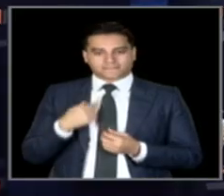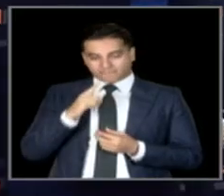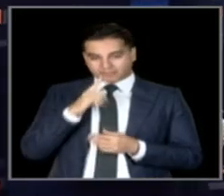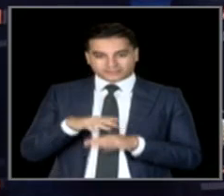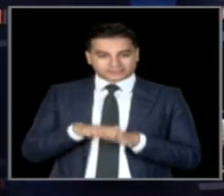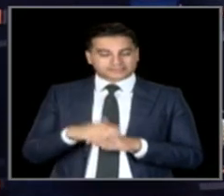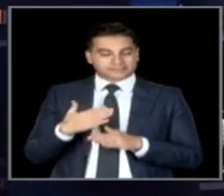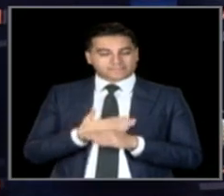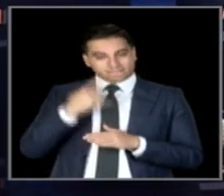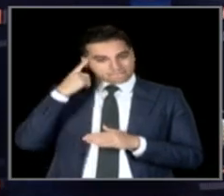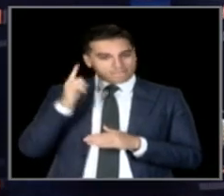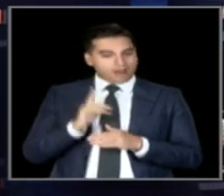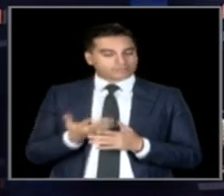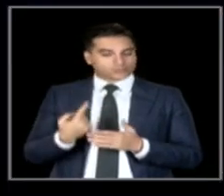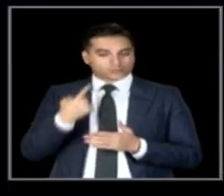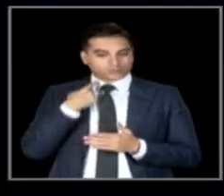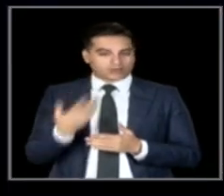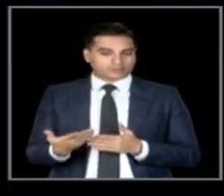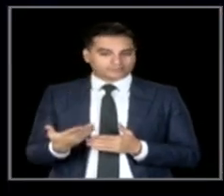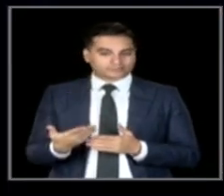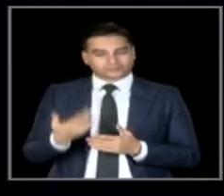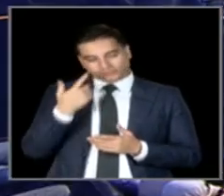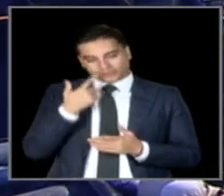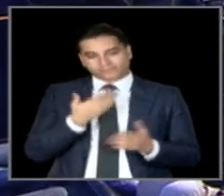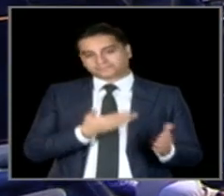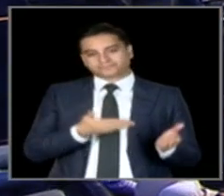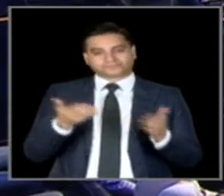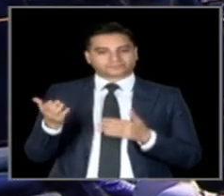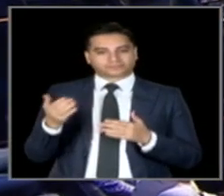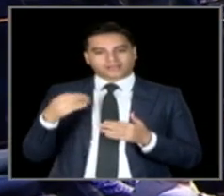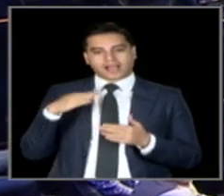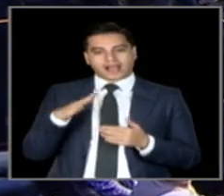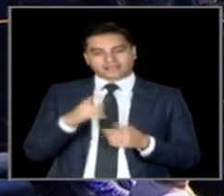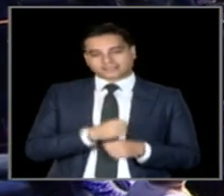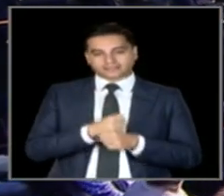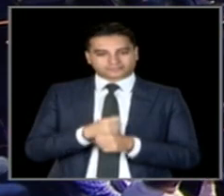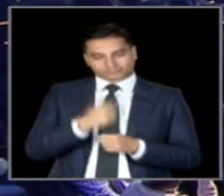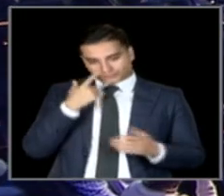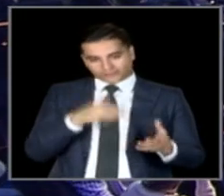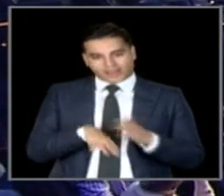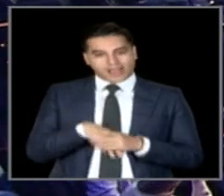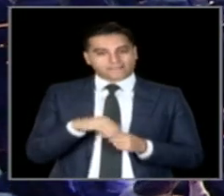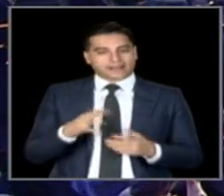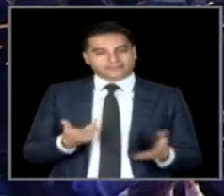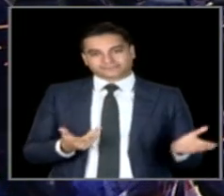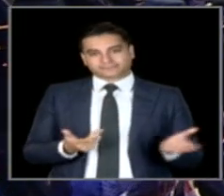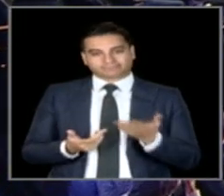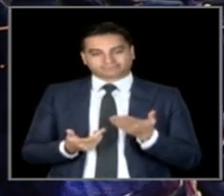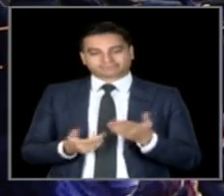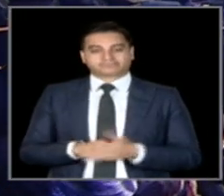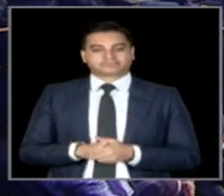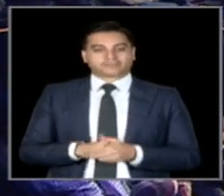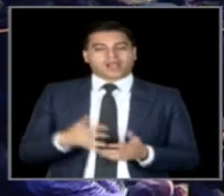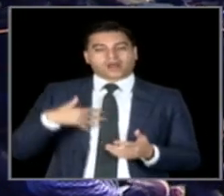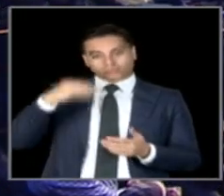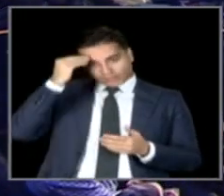باس ليه؟ سليم، عايزين حسن ينضم لينا، هنشوف حسن هيعمل ايه. حسن عايز